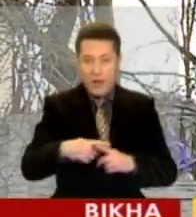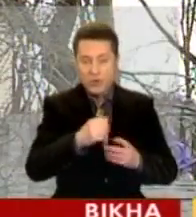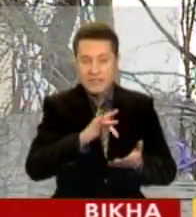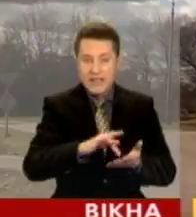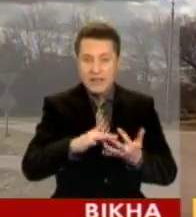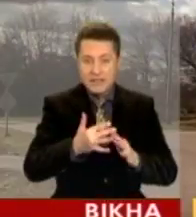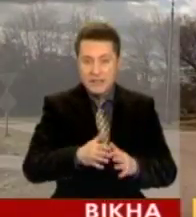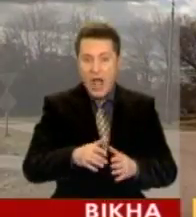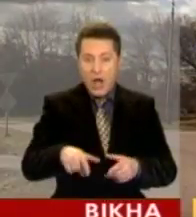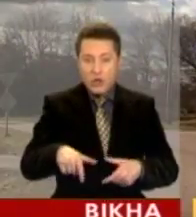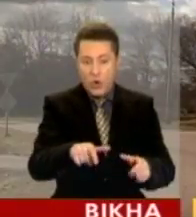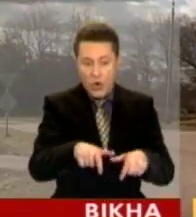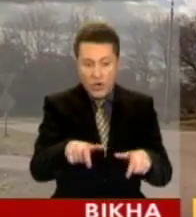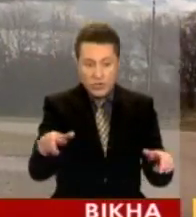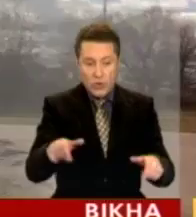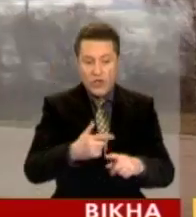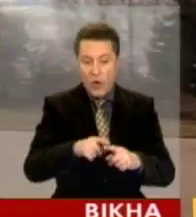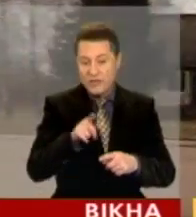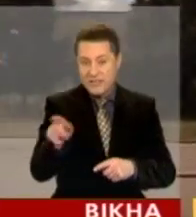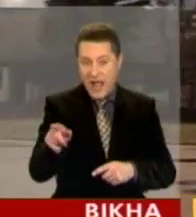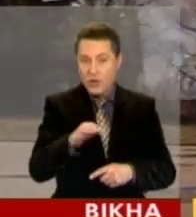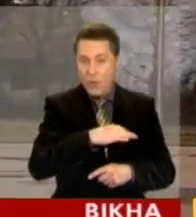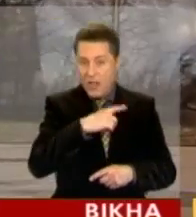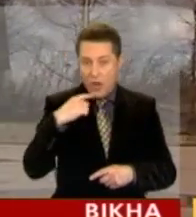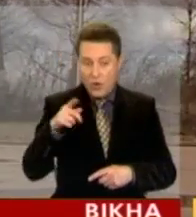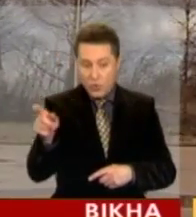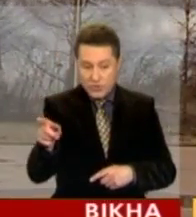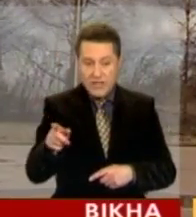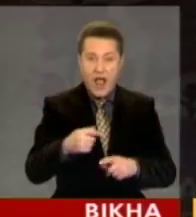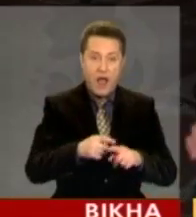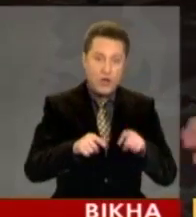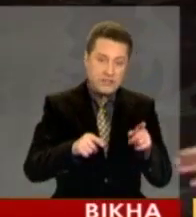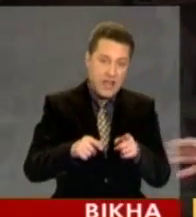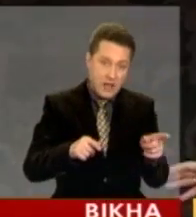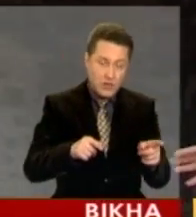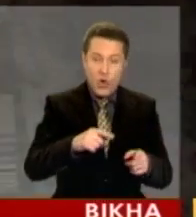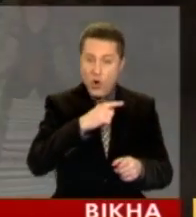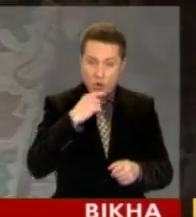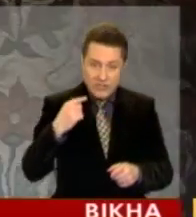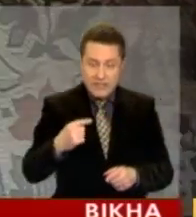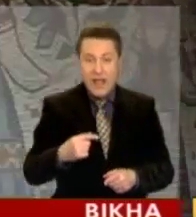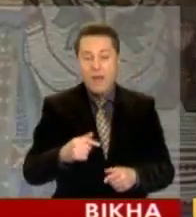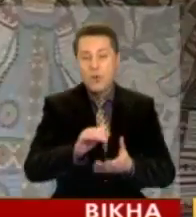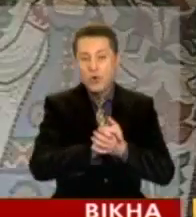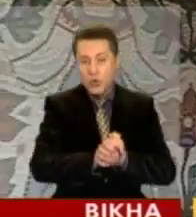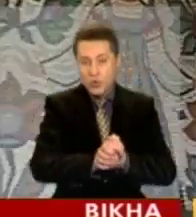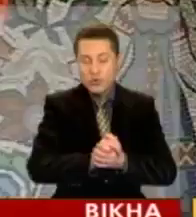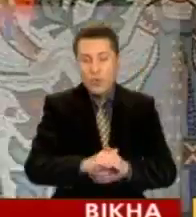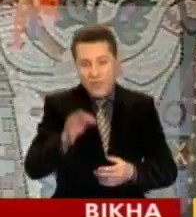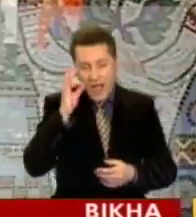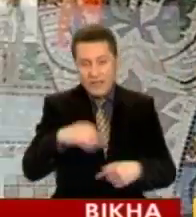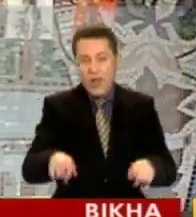дороги розходяться. Ось ця, приміром, веде до Білорусі, а ця – до Росії. Про дружбу трьох народів нагадує навіть ось